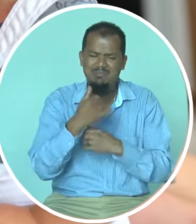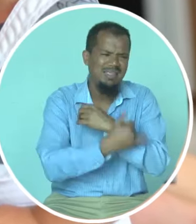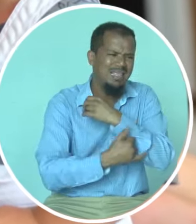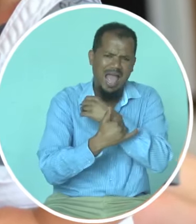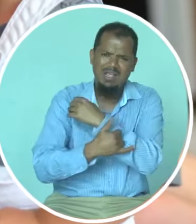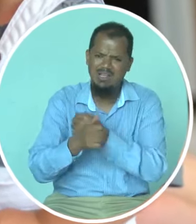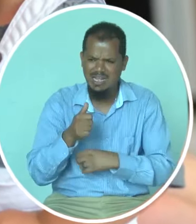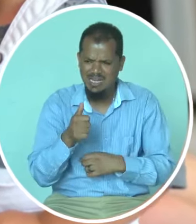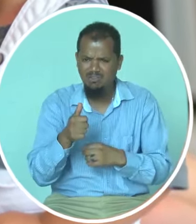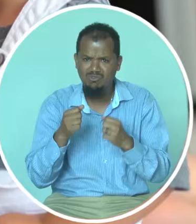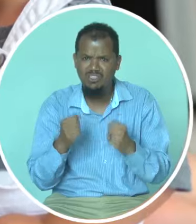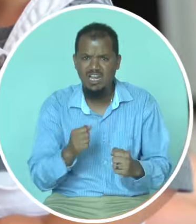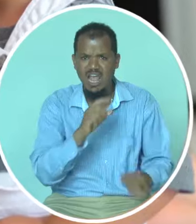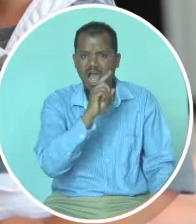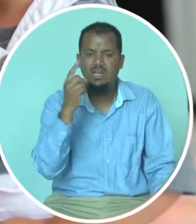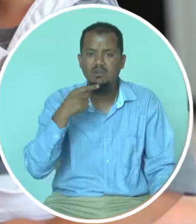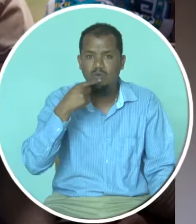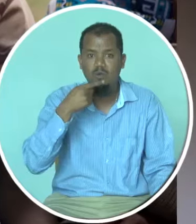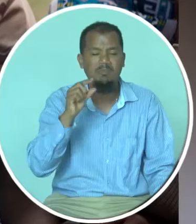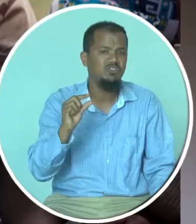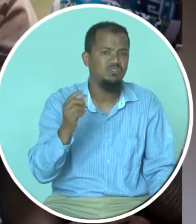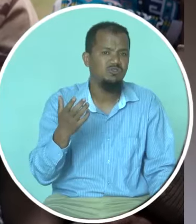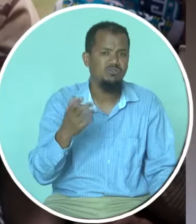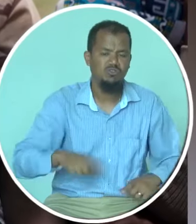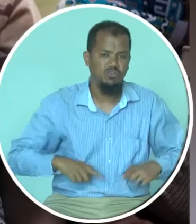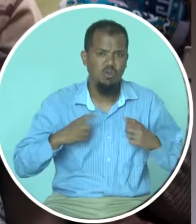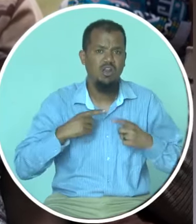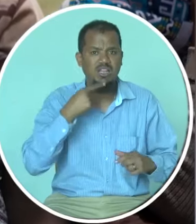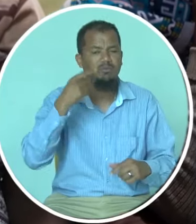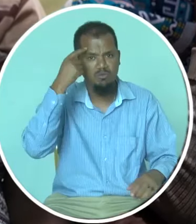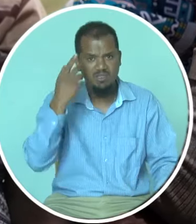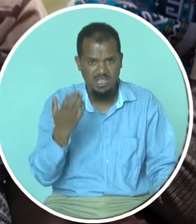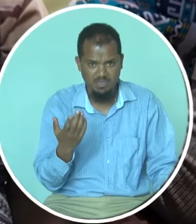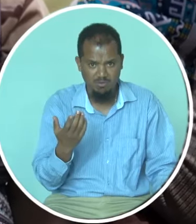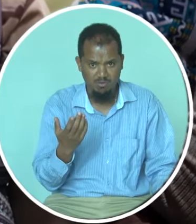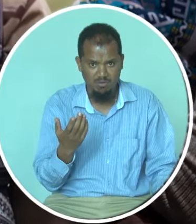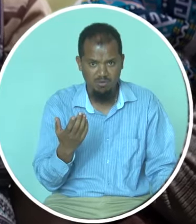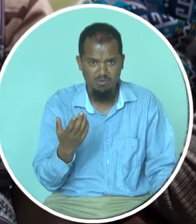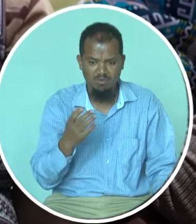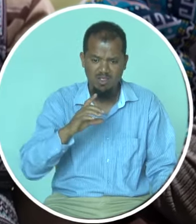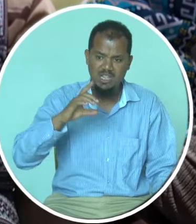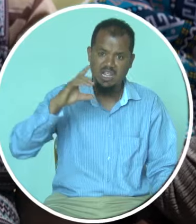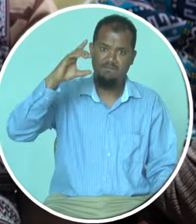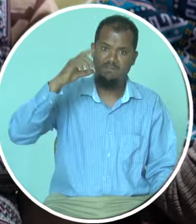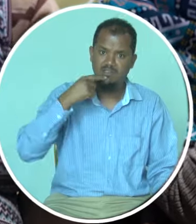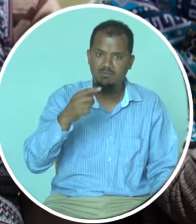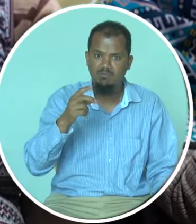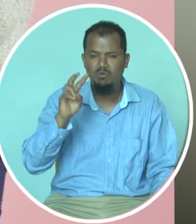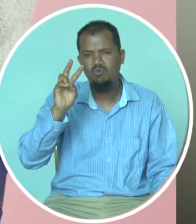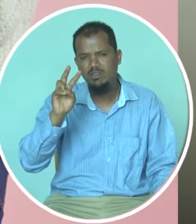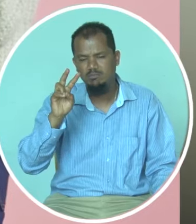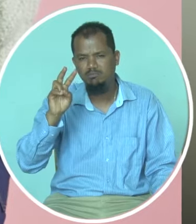በየሀገሩ ራሱን የቻለ አንድ ቋንቋ በትንሹ ይኖራል ተብሎ ነው የሚታሰበው። ከፍ ሲልም ደግሞ